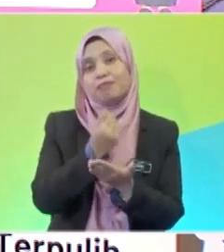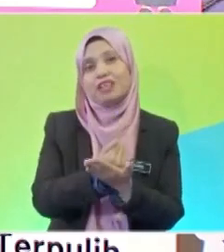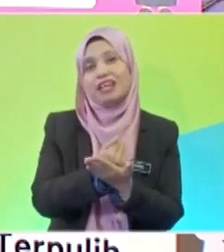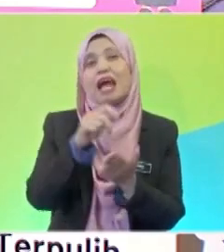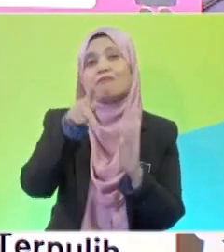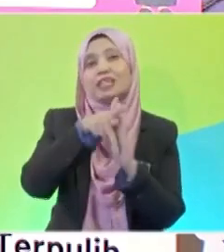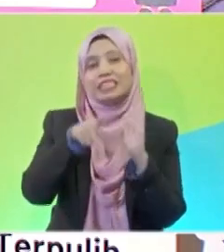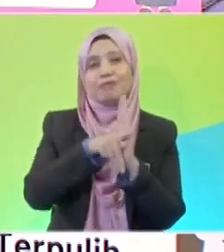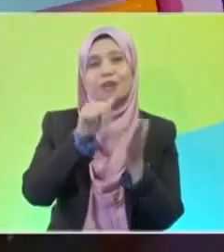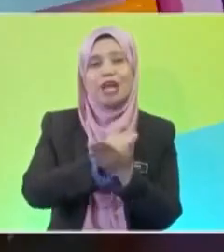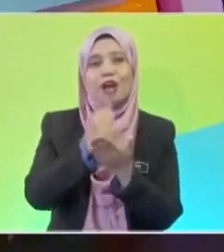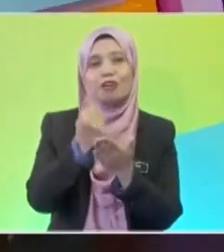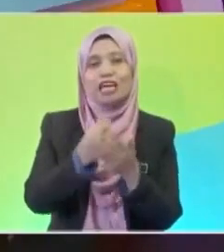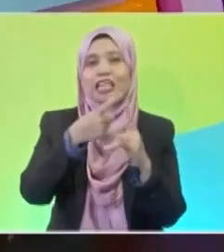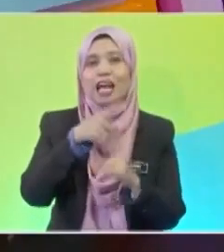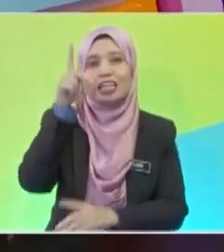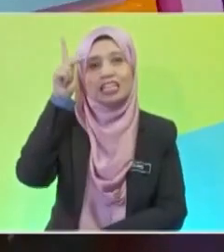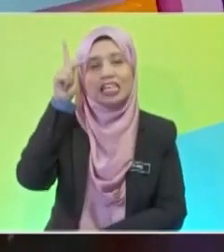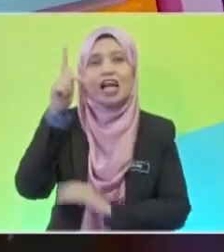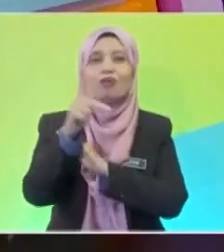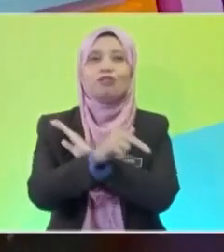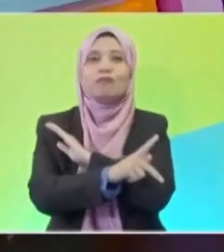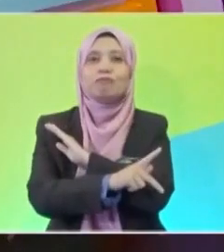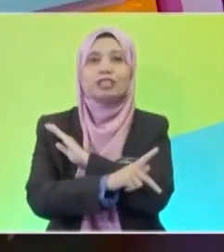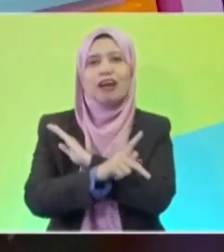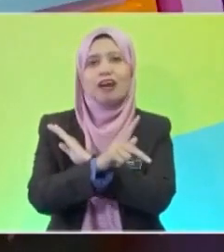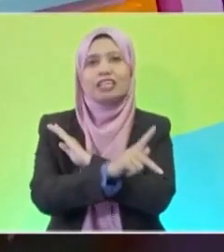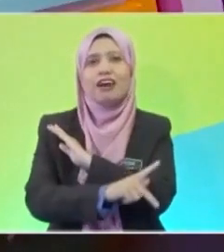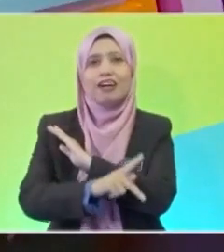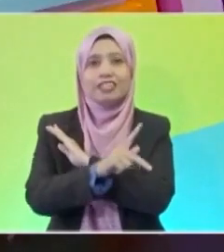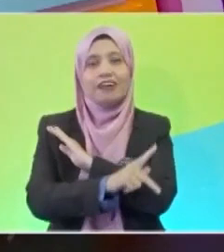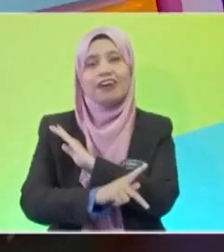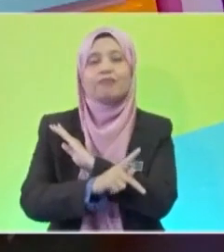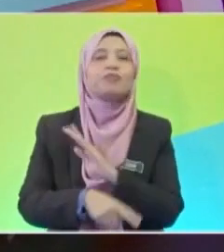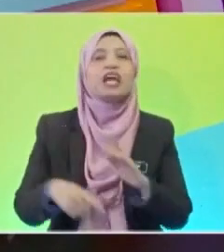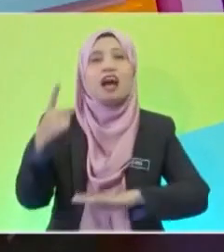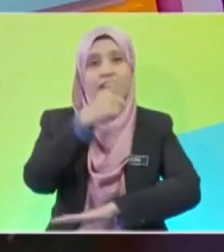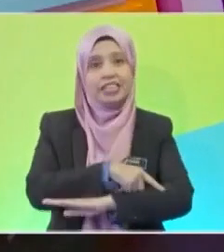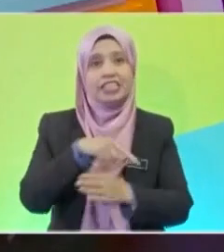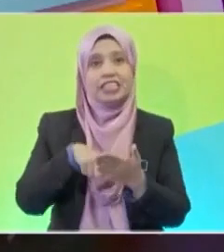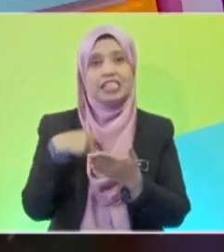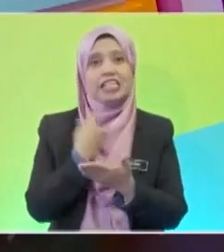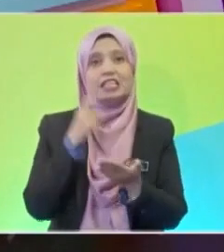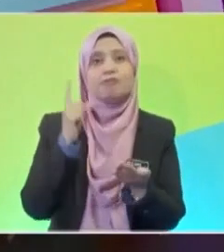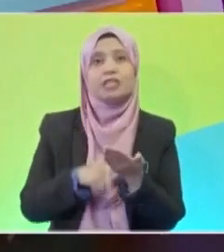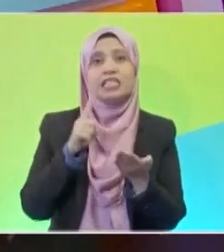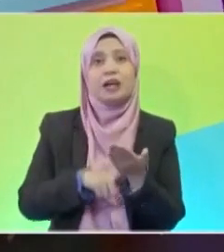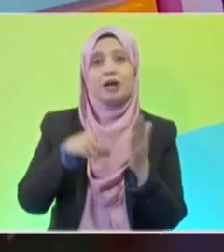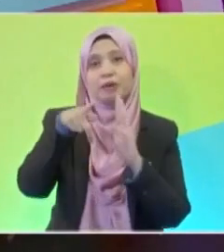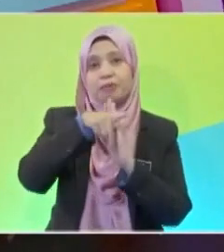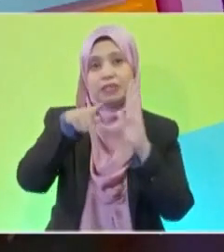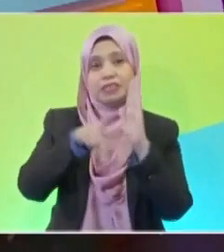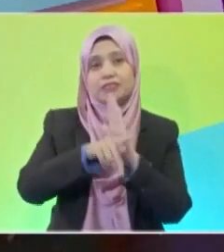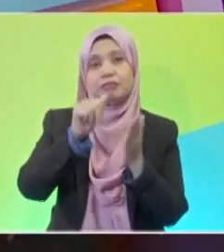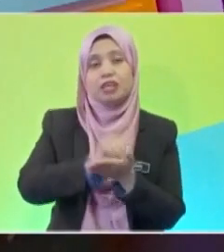Badli Shah Kulim Kedah. Hai Cikgu. Hai Nisa. Cikgu, hari ini kita akan bincangkan prinsip perakaunan bagi